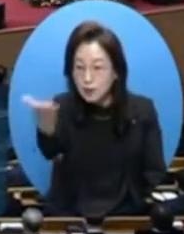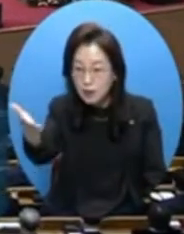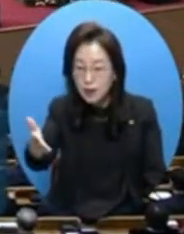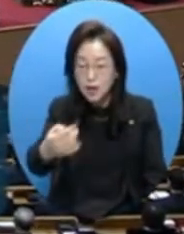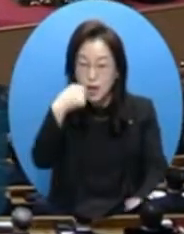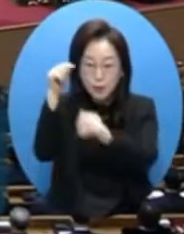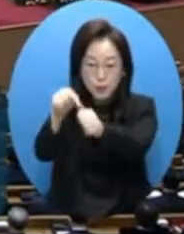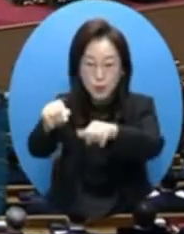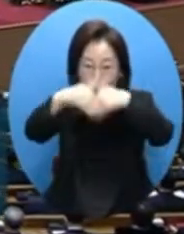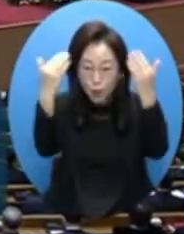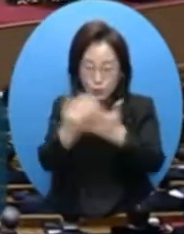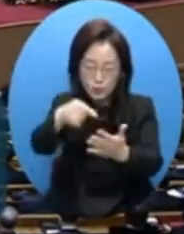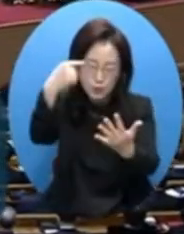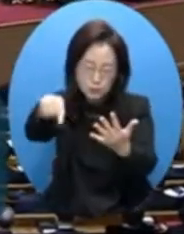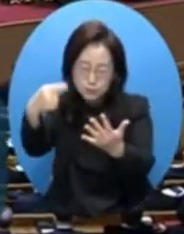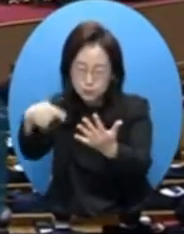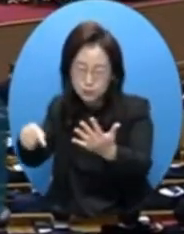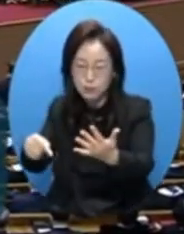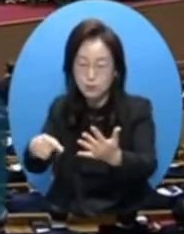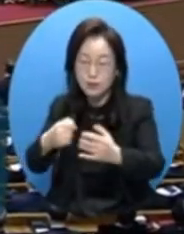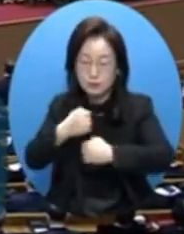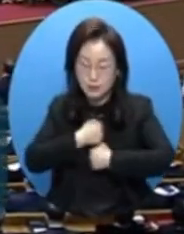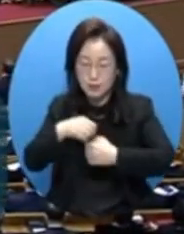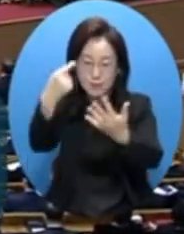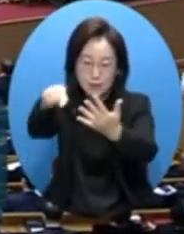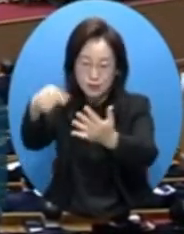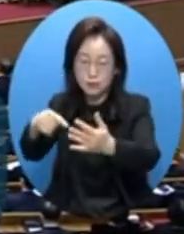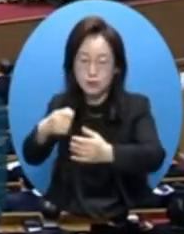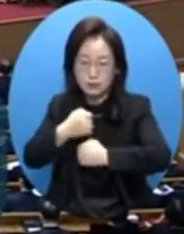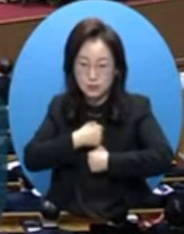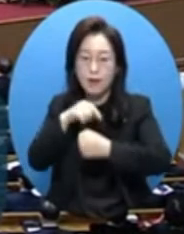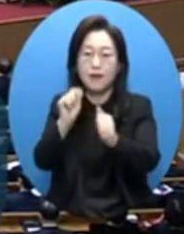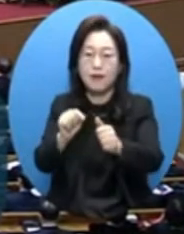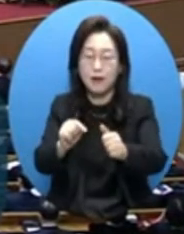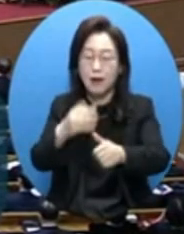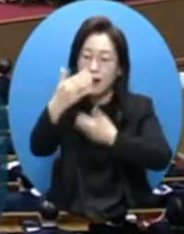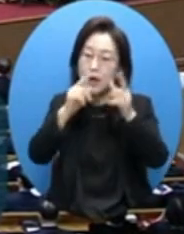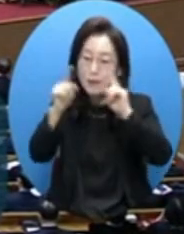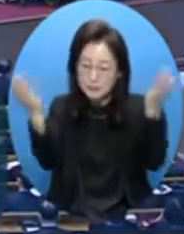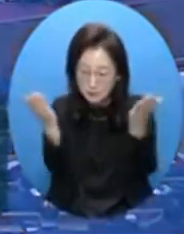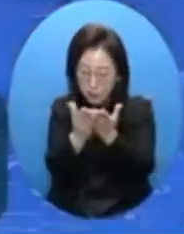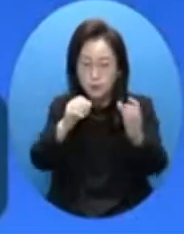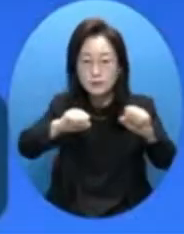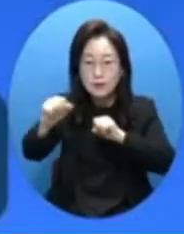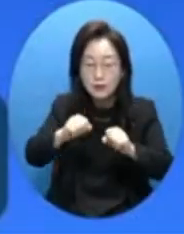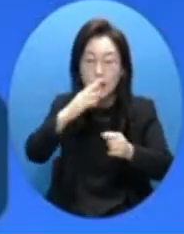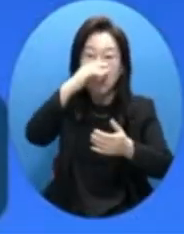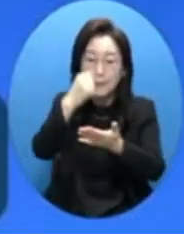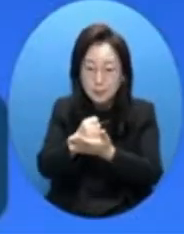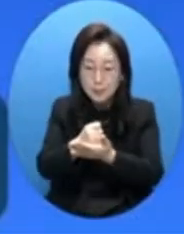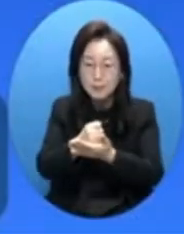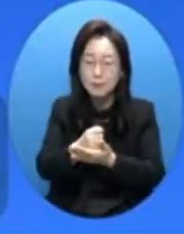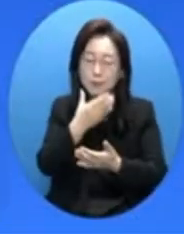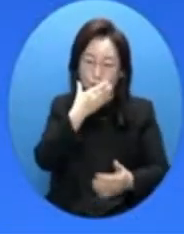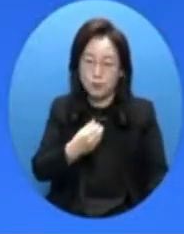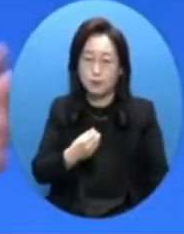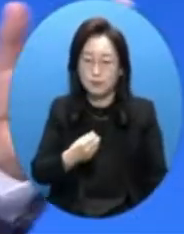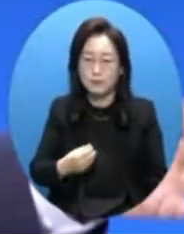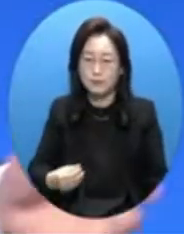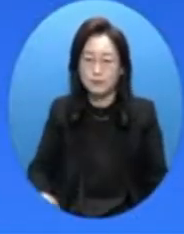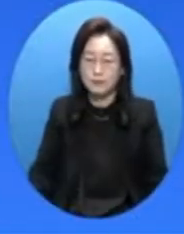분노한 모든 것을 가르쳐 지키게 하라 가르쳐 지키게 하라 말씀을 지켜 행할 때 형통해 복이 임하게 되는 것입니다